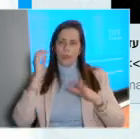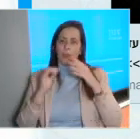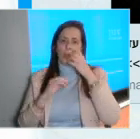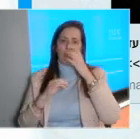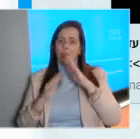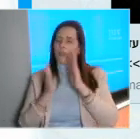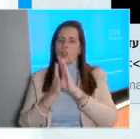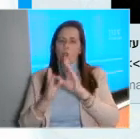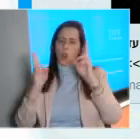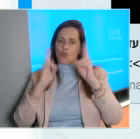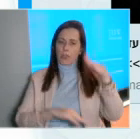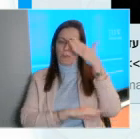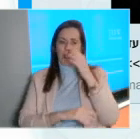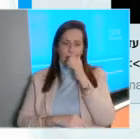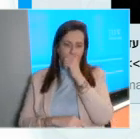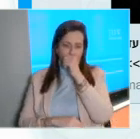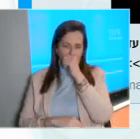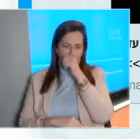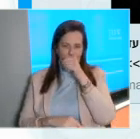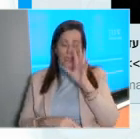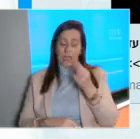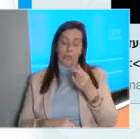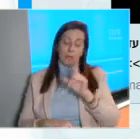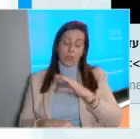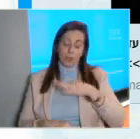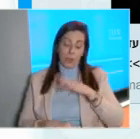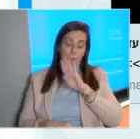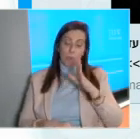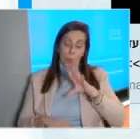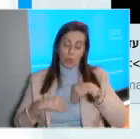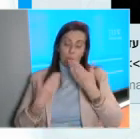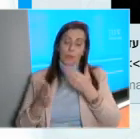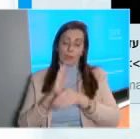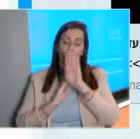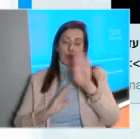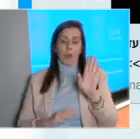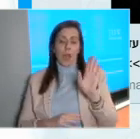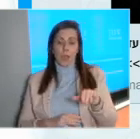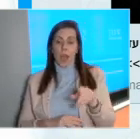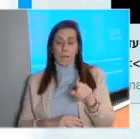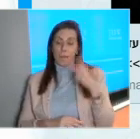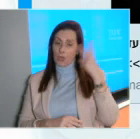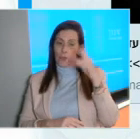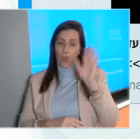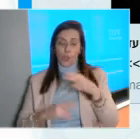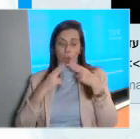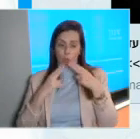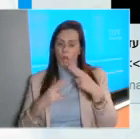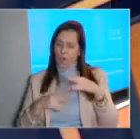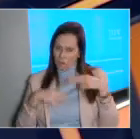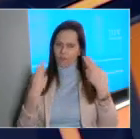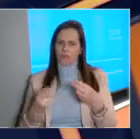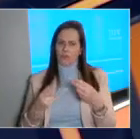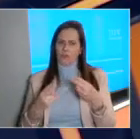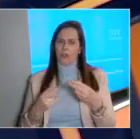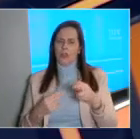הימין מבקשים לא לשתק את המדינה. אז זהו, אז גם ציינת... ואם הקורבן הוא נתניהו, מוכנים להקריב את נתניהו. אז יפה, אז היה גם את ישראל הראל, וכמובן התגובות לא יחרו